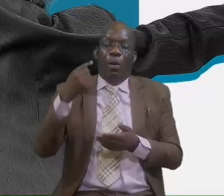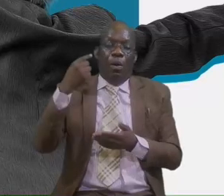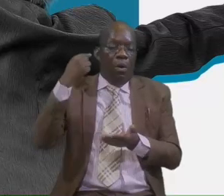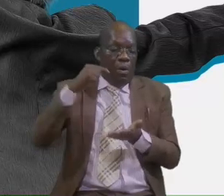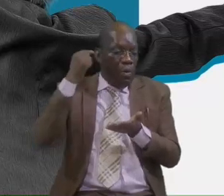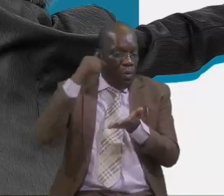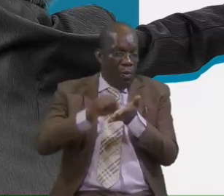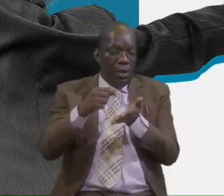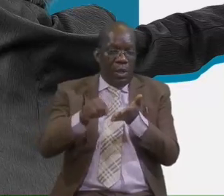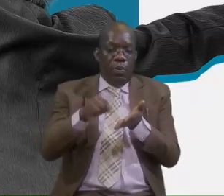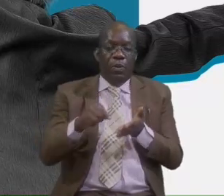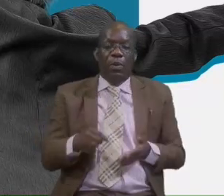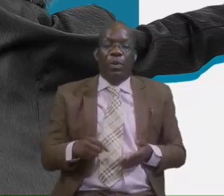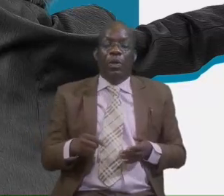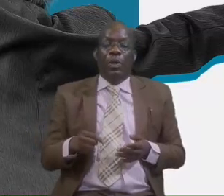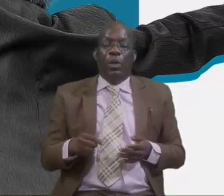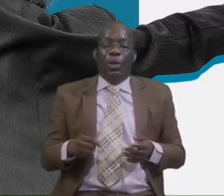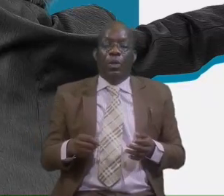Plus